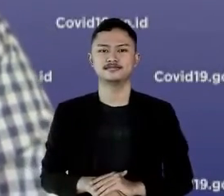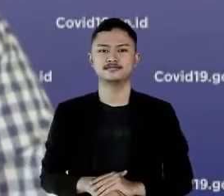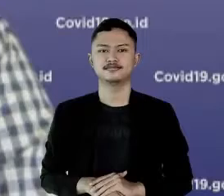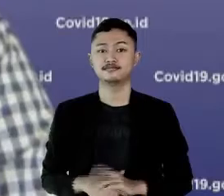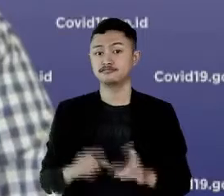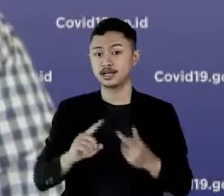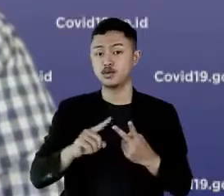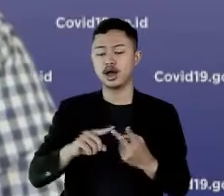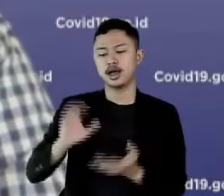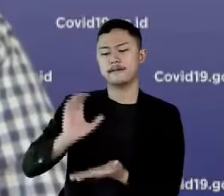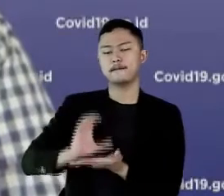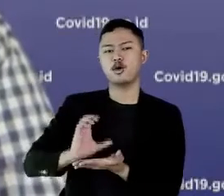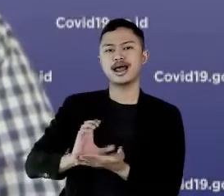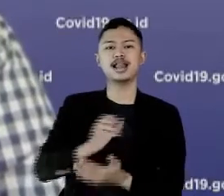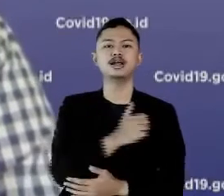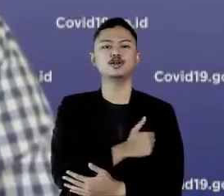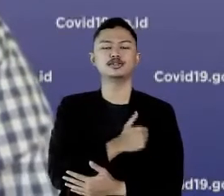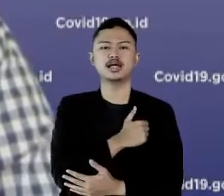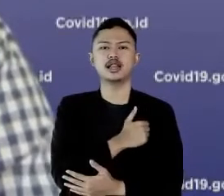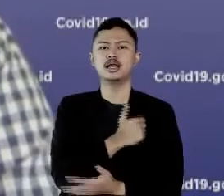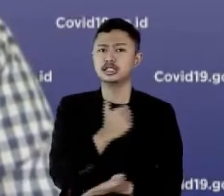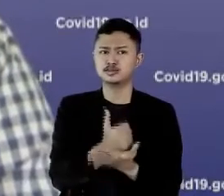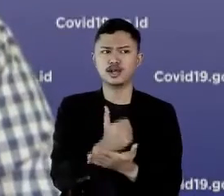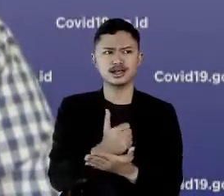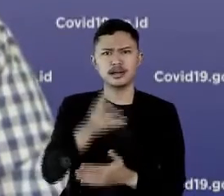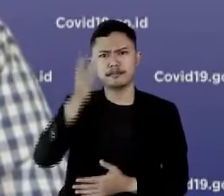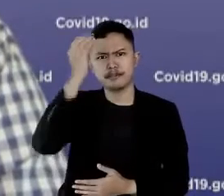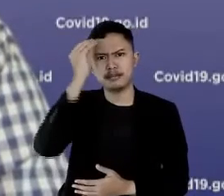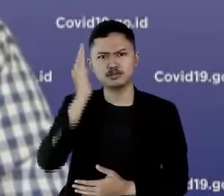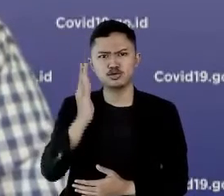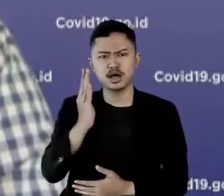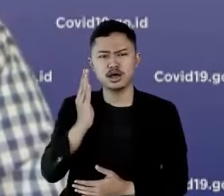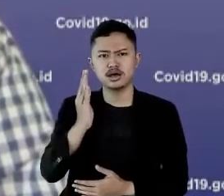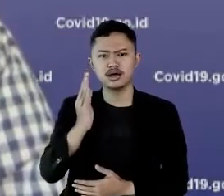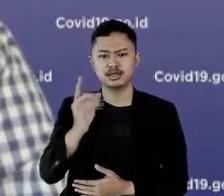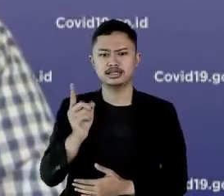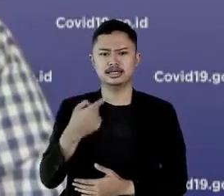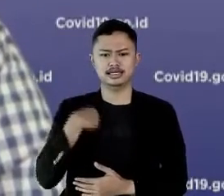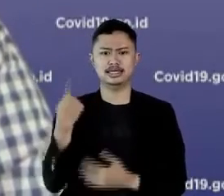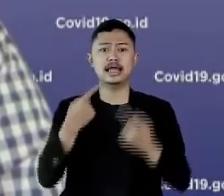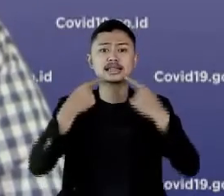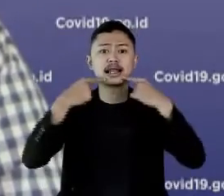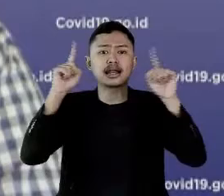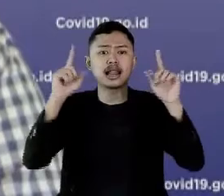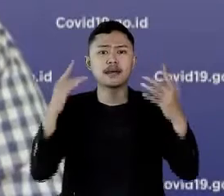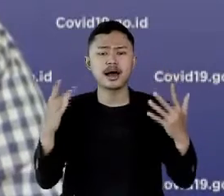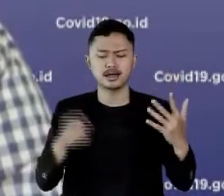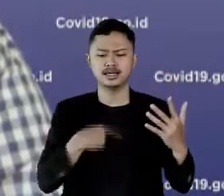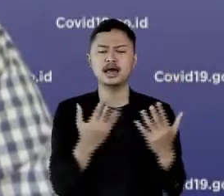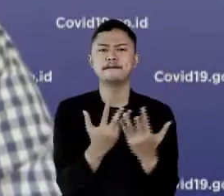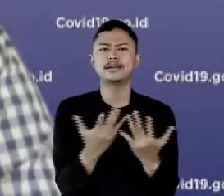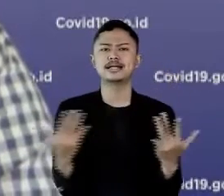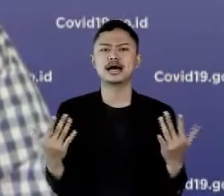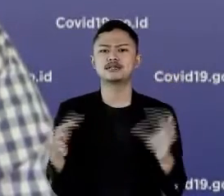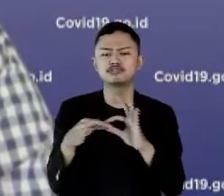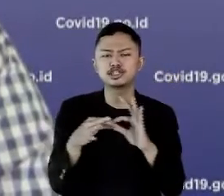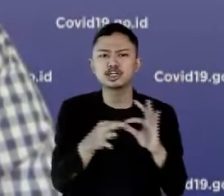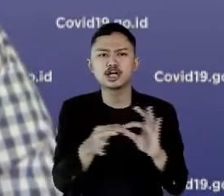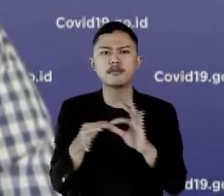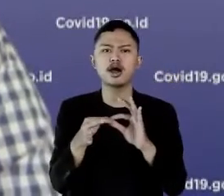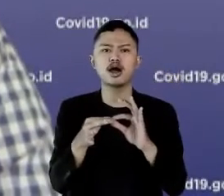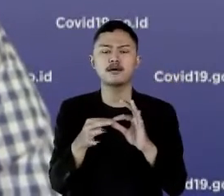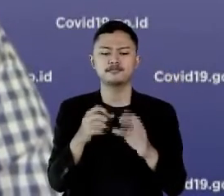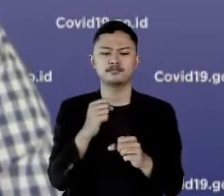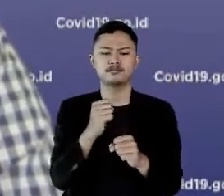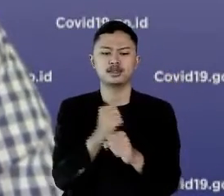dengan modal sosial, kan kita sebenarnya sudah dikenal ya sebagai masyarakat yang kolektif, masyarakat yang relatif masih memiliki